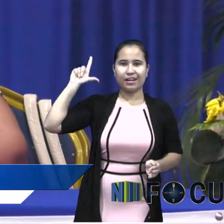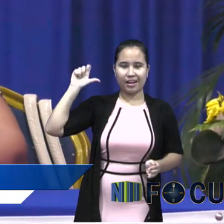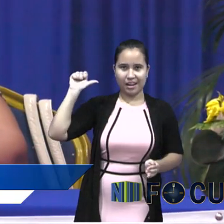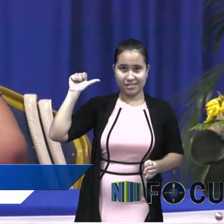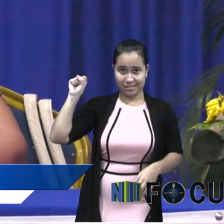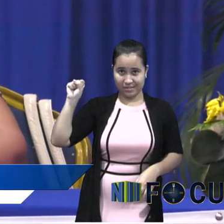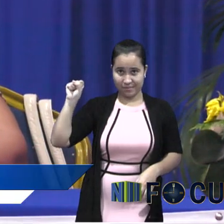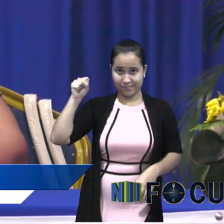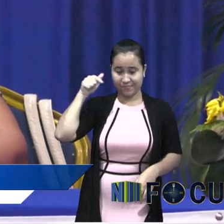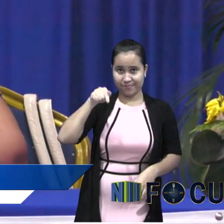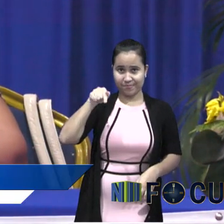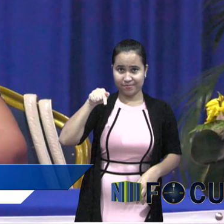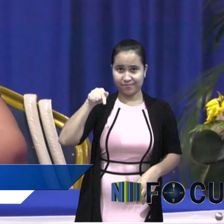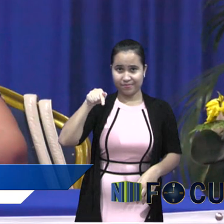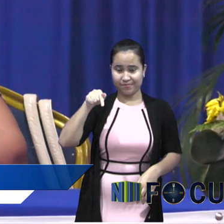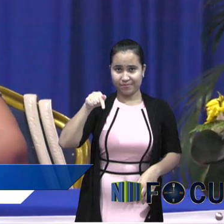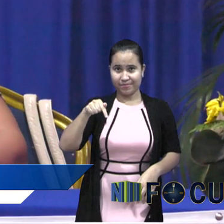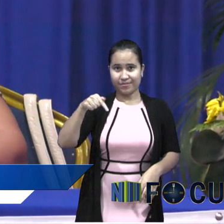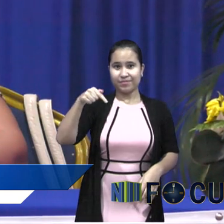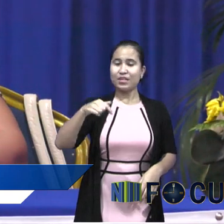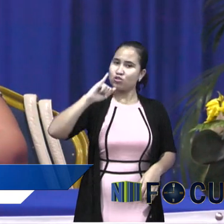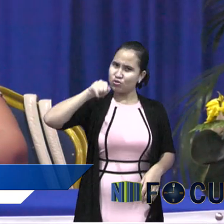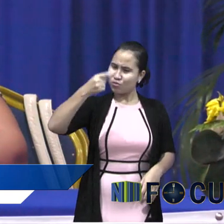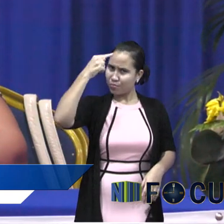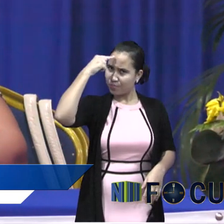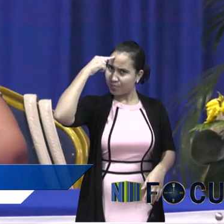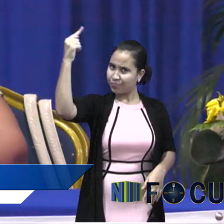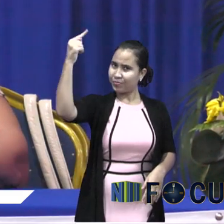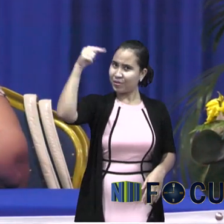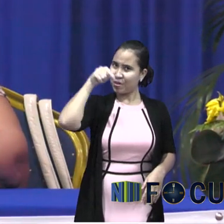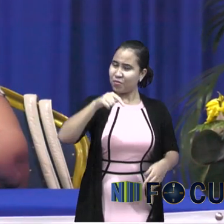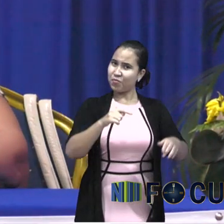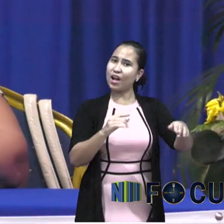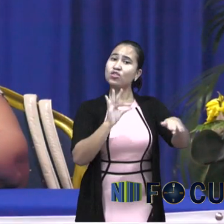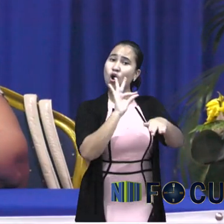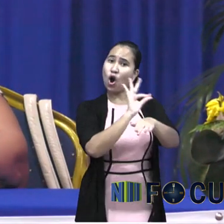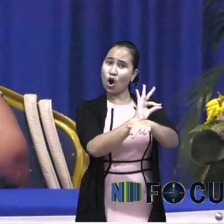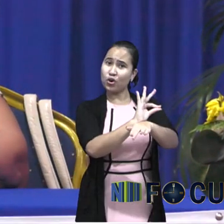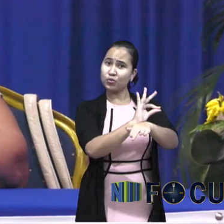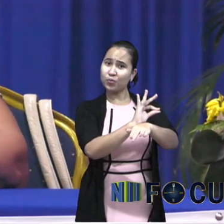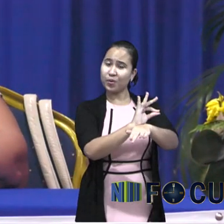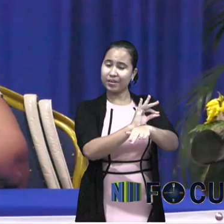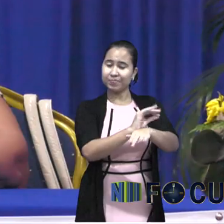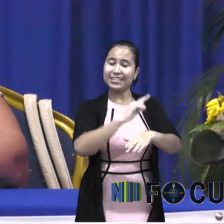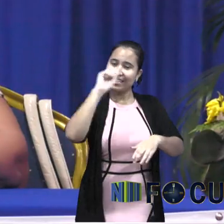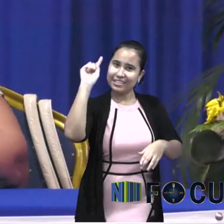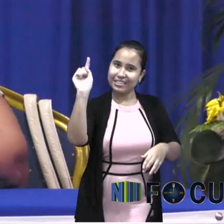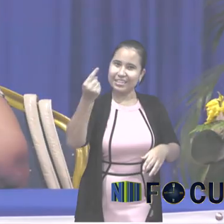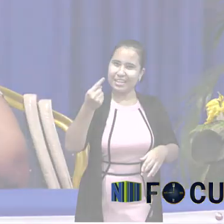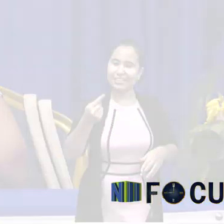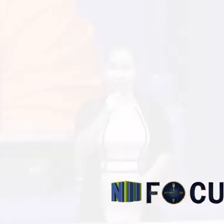Zodat deze innovatieve manier van onderwijs ook direct geïntroduceerd wordt bij de